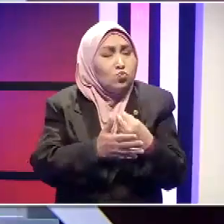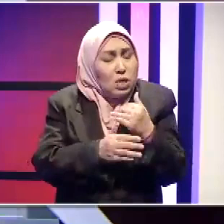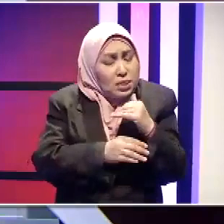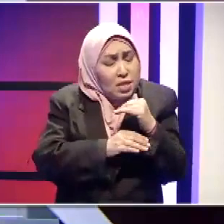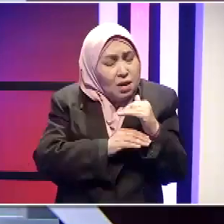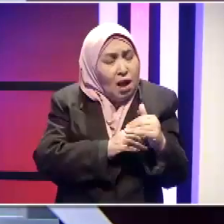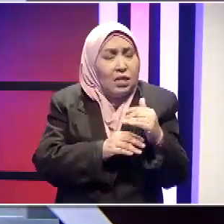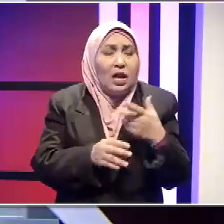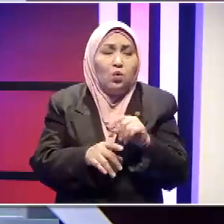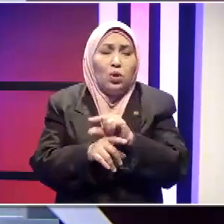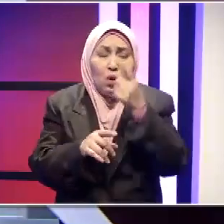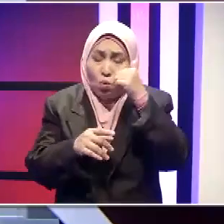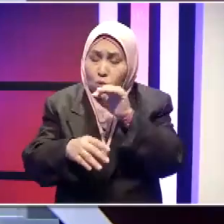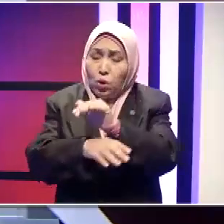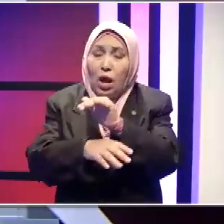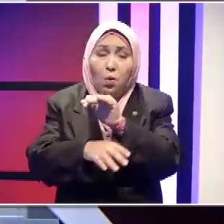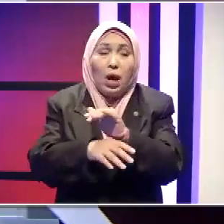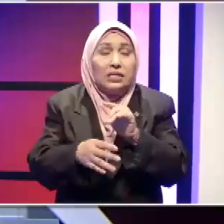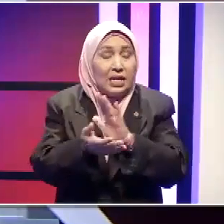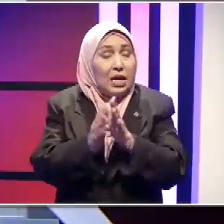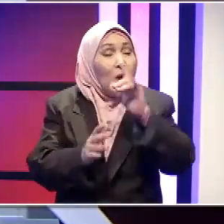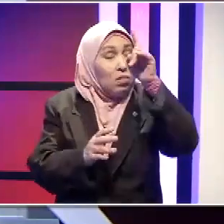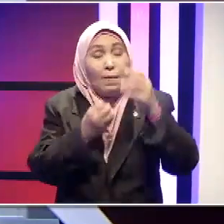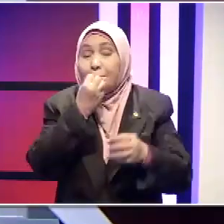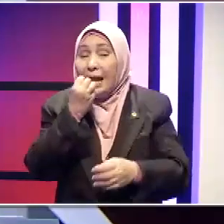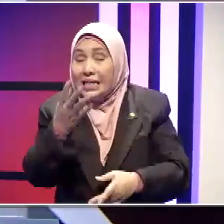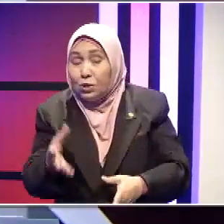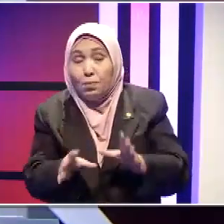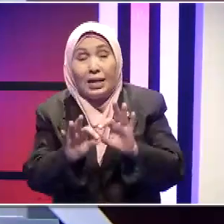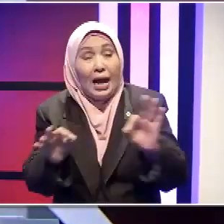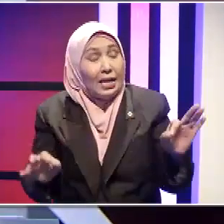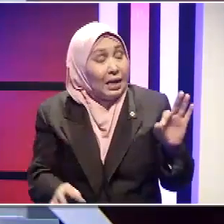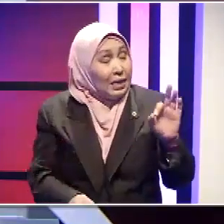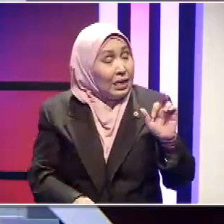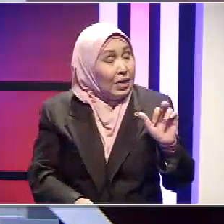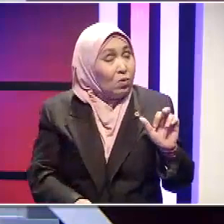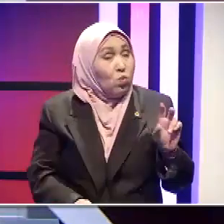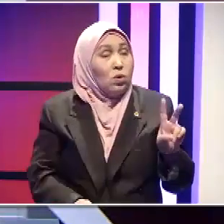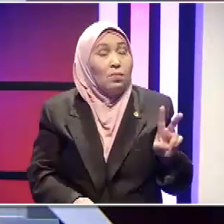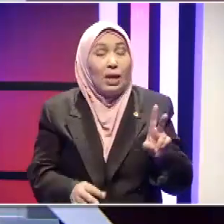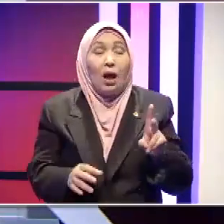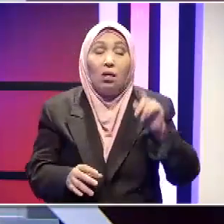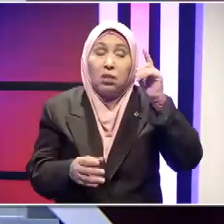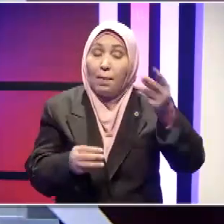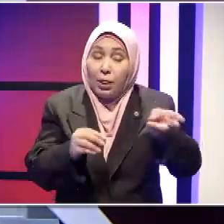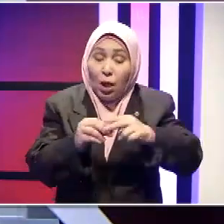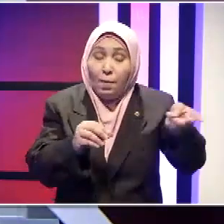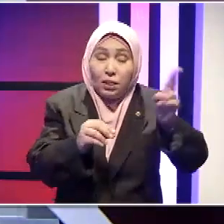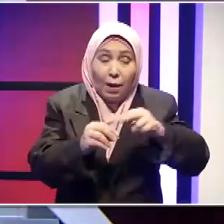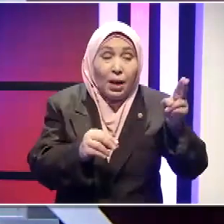dan kemudian nak digunakan untuk perjuangan locate pada air tua amda denhub Ya Allah berikan bertambah-tambah